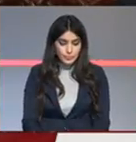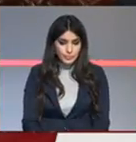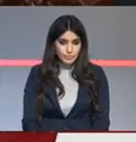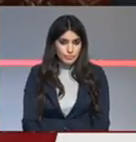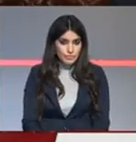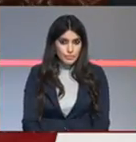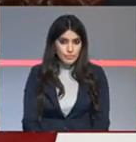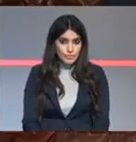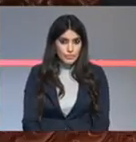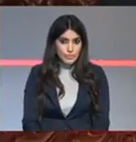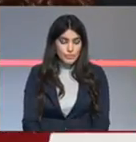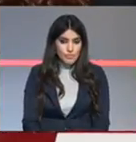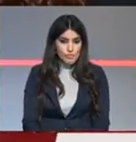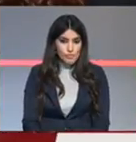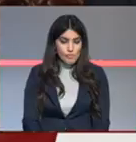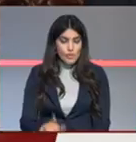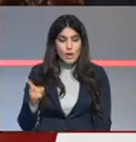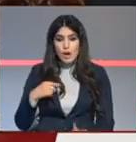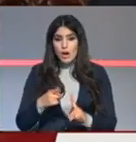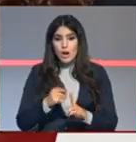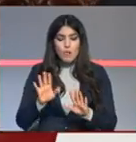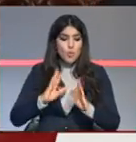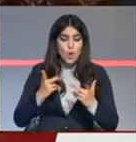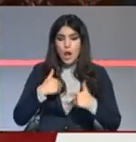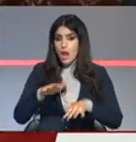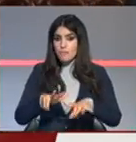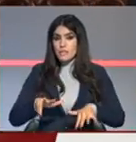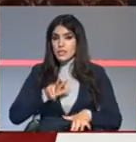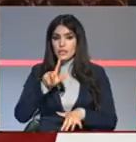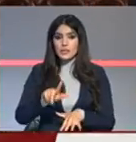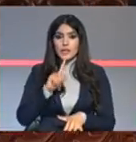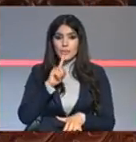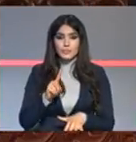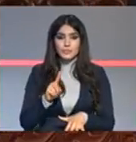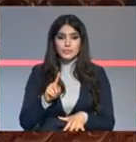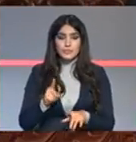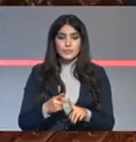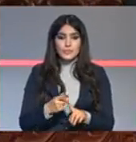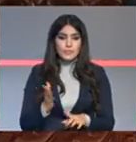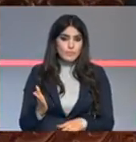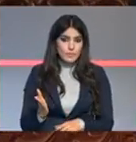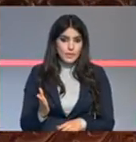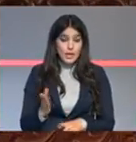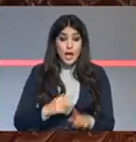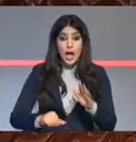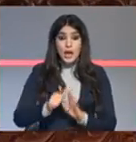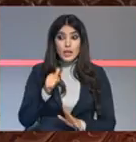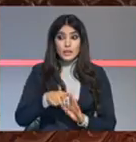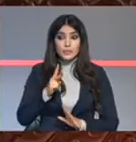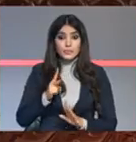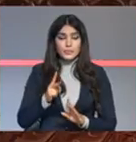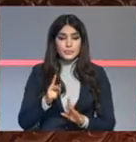المحتج في الشوارع وفي محيط البرلمان نفسه يذكرنا بأولوياته التي يجب أن